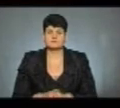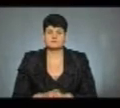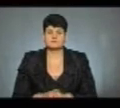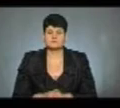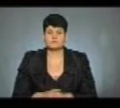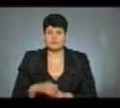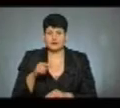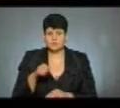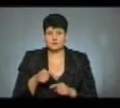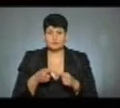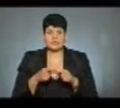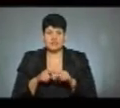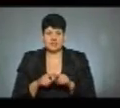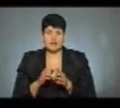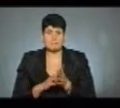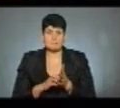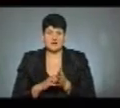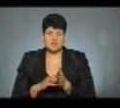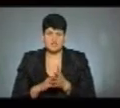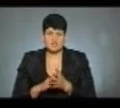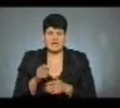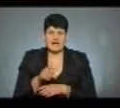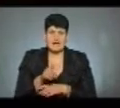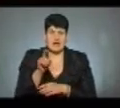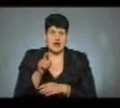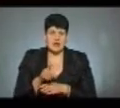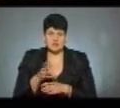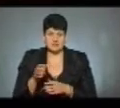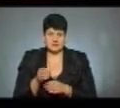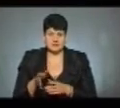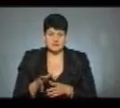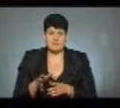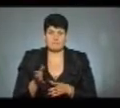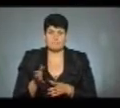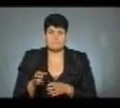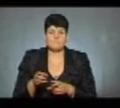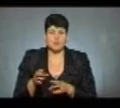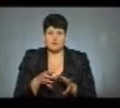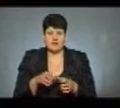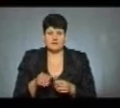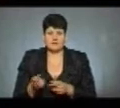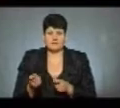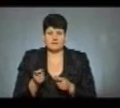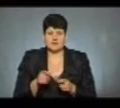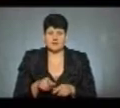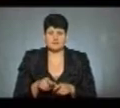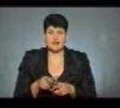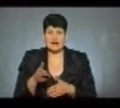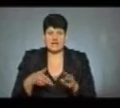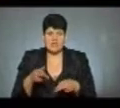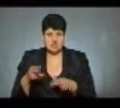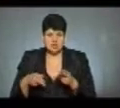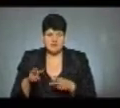Тут по технічних причинах кран не підійде, маніпулятор не підійде. Ріжемо потім те, що лишиться від